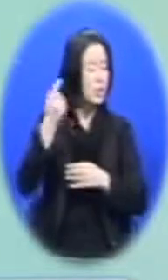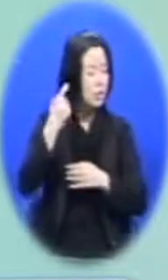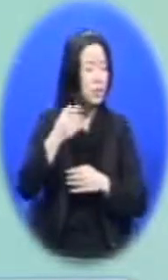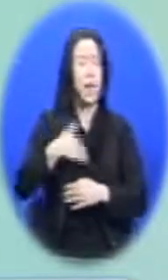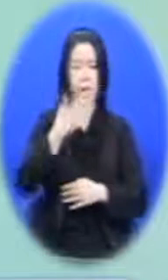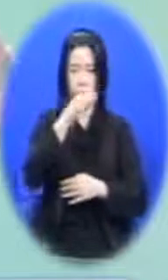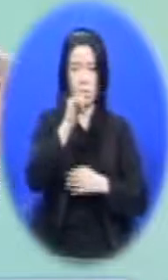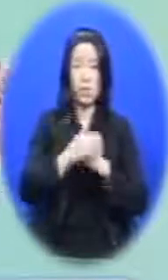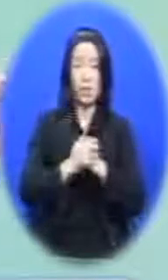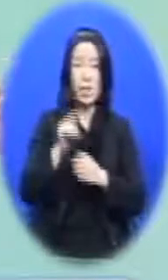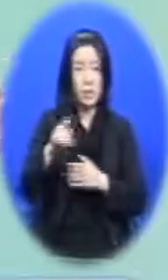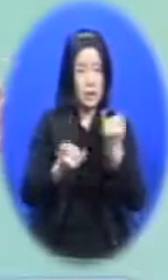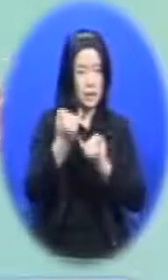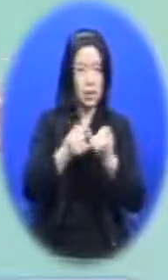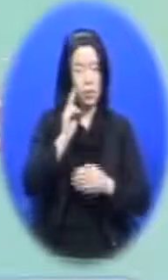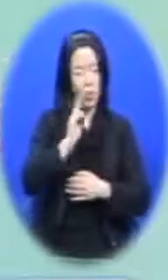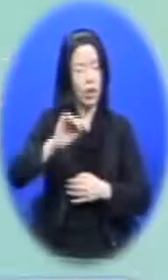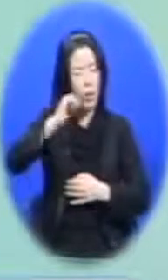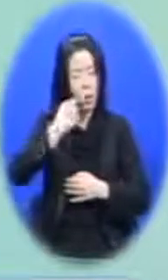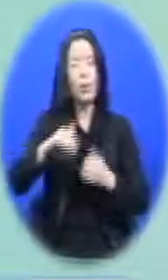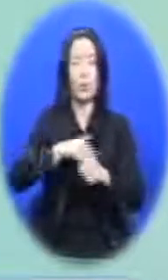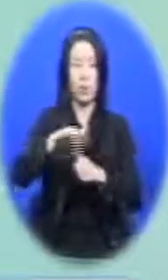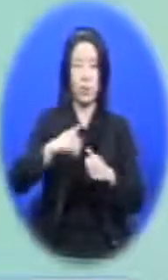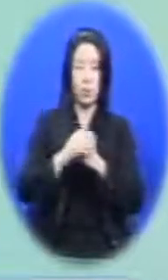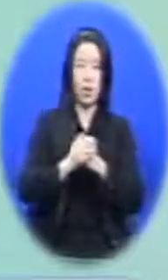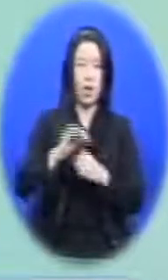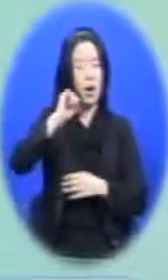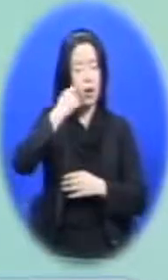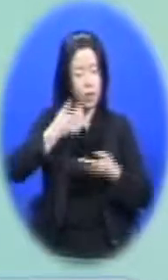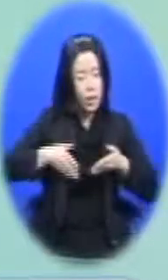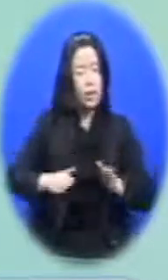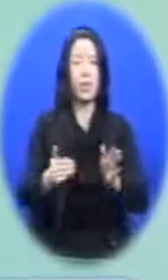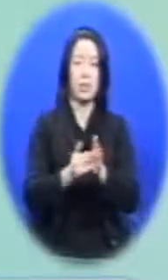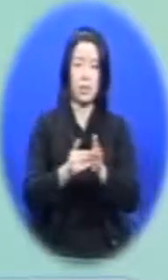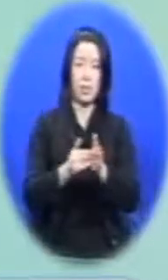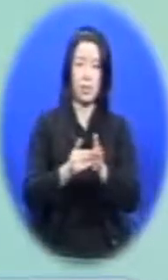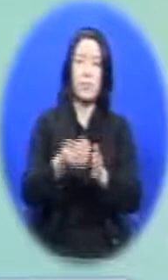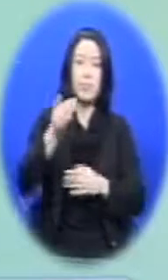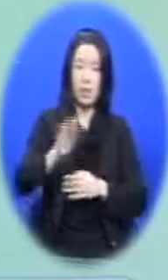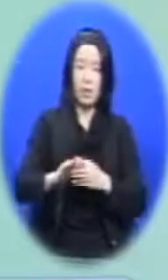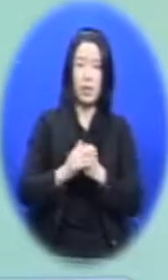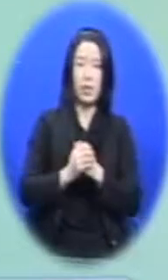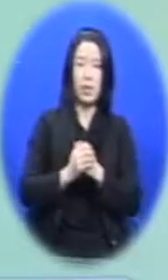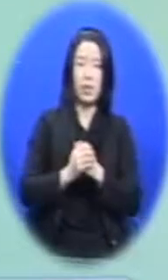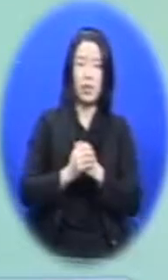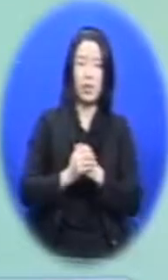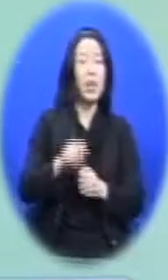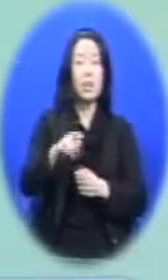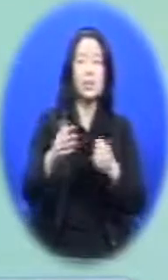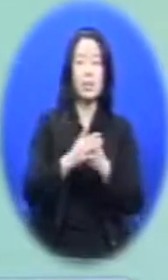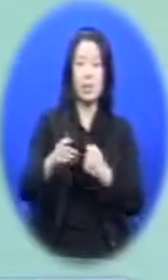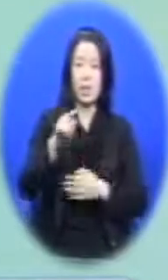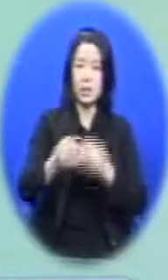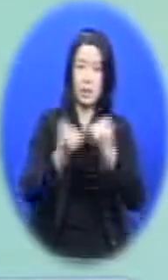그 자매는 굉장히 어려운 형편에 있어요. 굉장히 어렵게 태어났어요. 그런데 그것 때문에